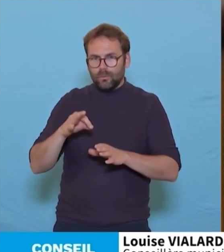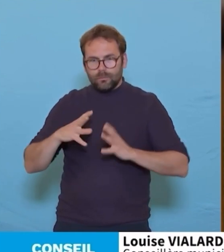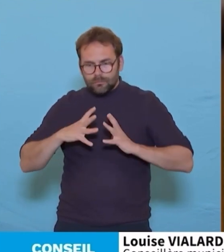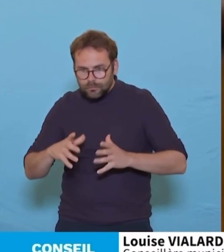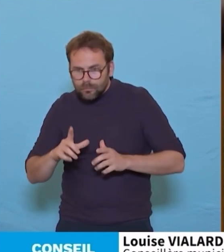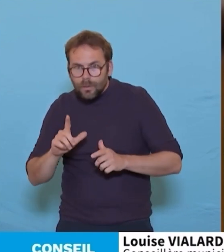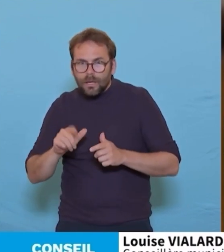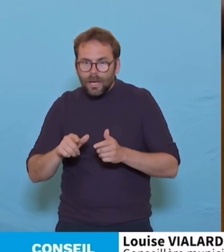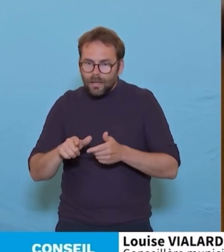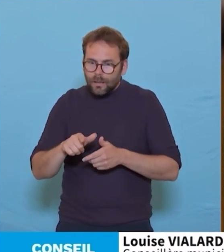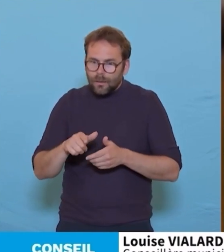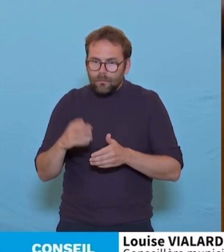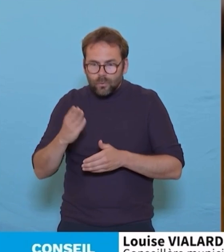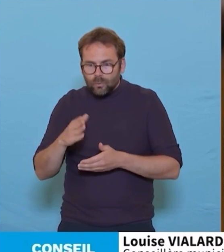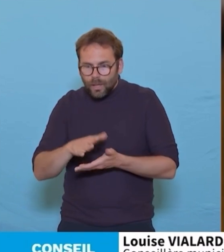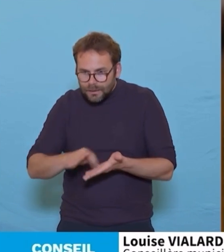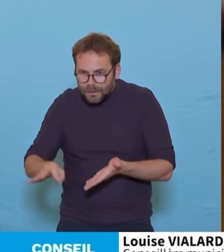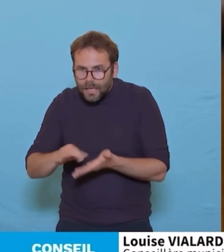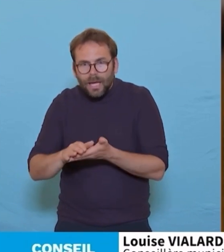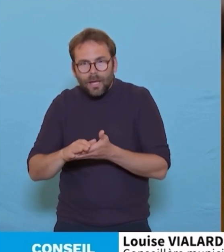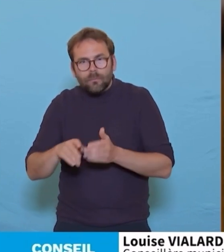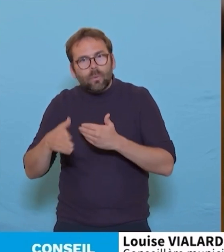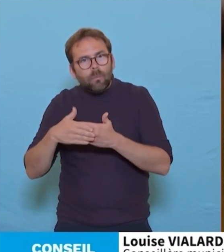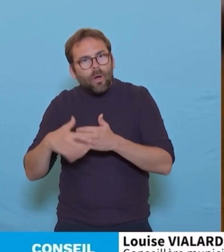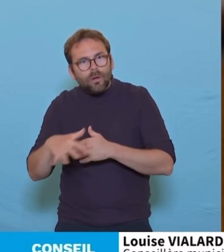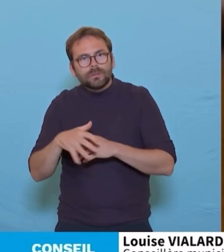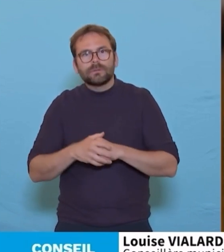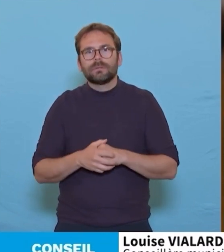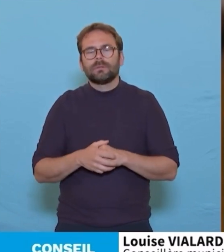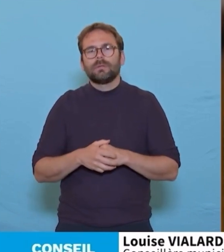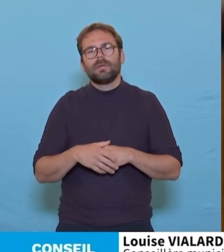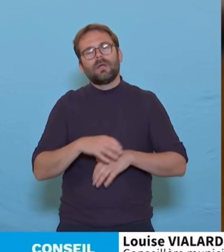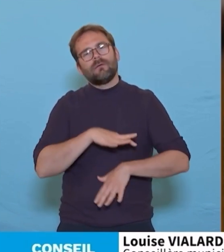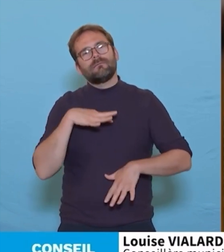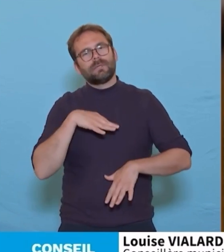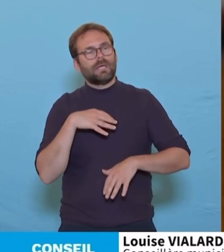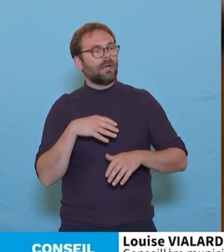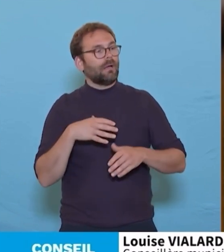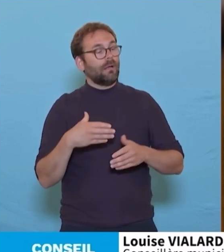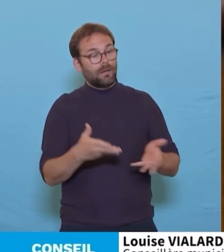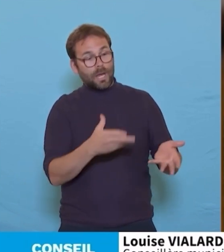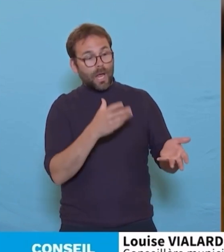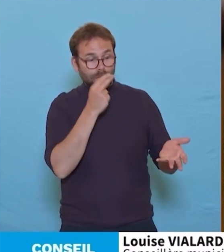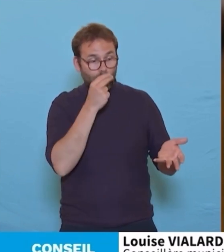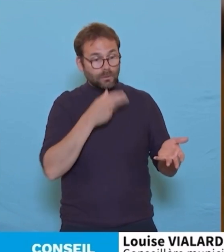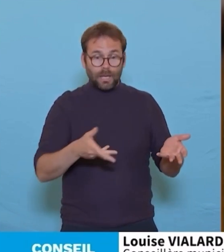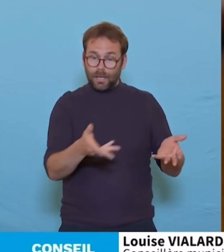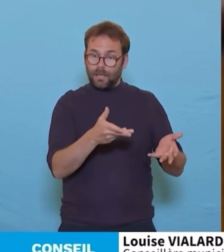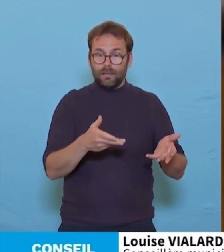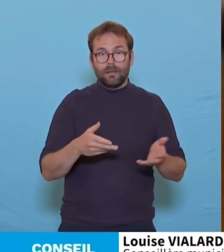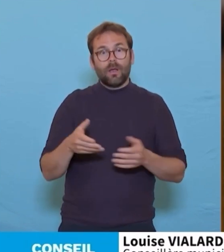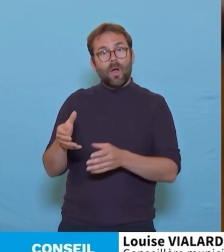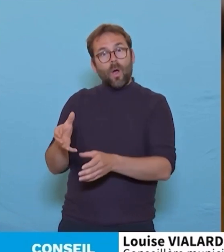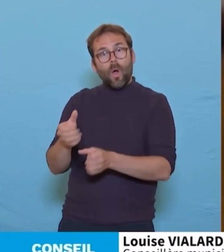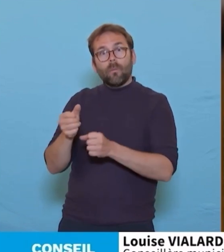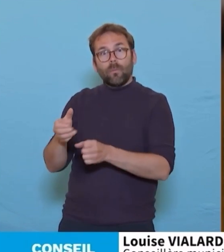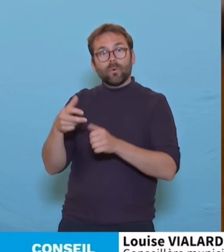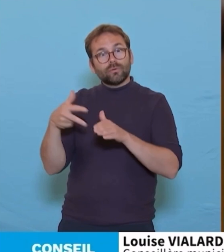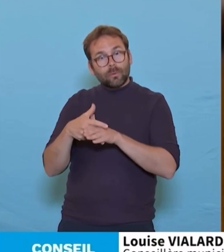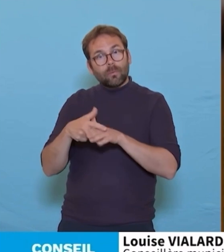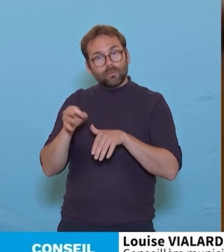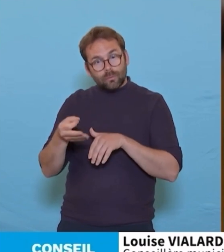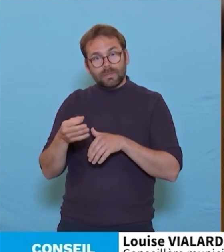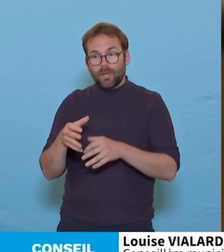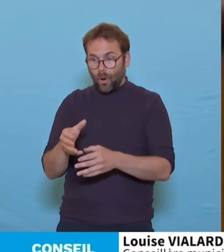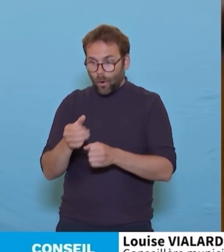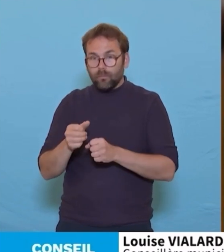des besoins du terrain. Nous pouvons être fiers de dire concrètement aux Nantaises et aux Nantais éloignés de l'emploi que les embauches commenceront et que des emplois